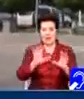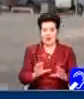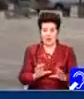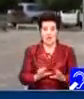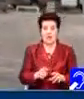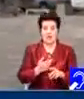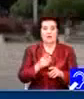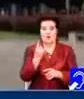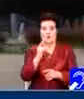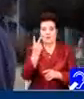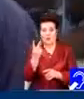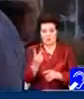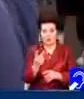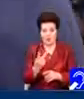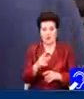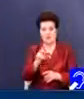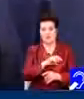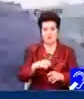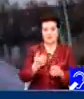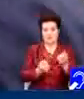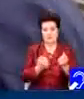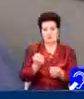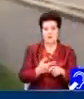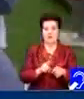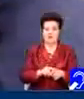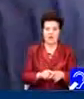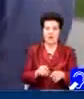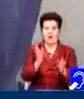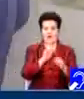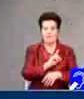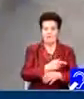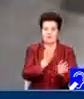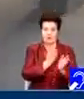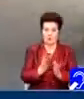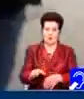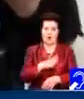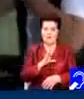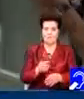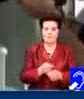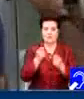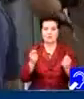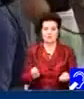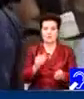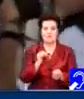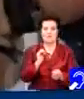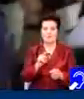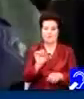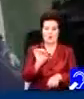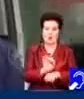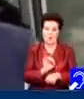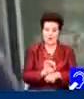doi copii și călăuza. Suspectul a trecut de două baraje ale forțelor de ordine, iar ofițerii au fost nevoiți să deschidă focul pentru a opri